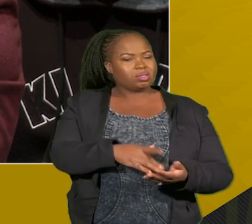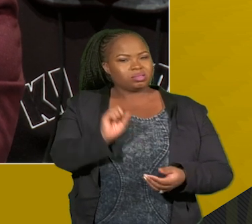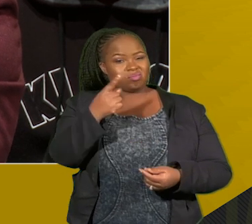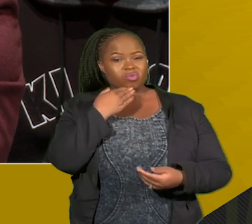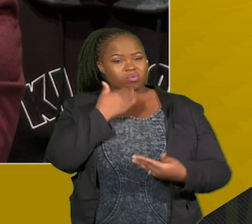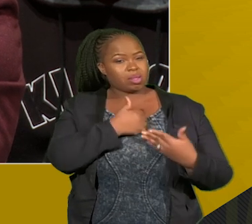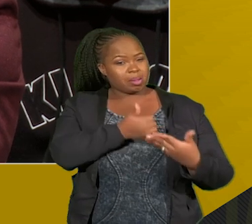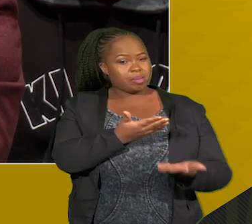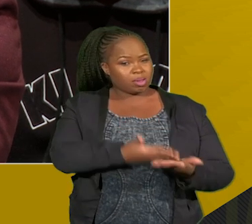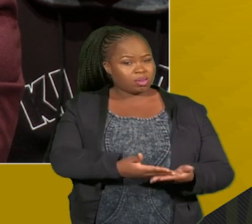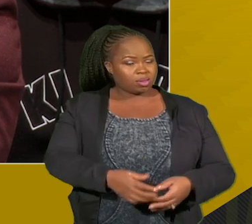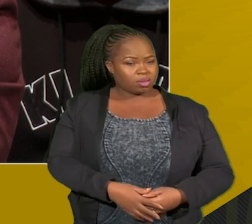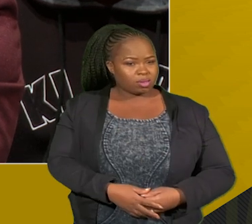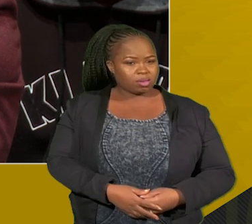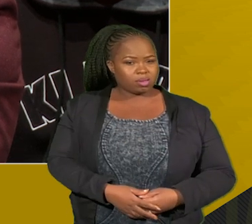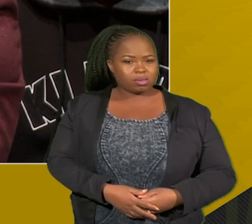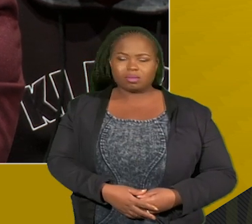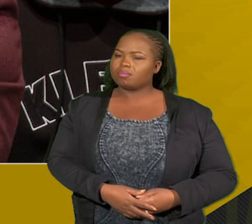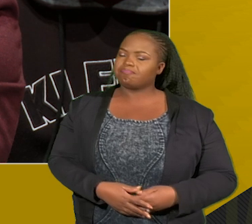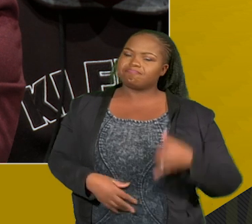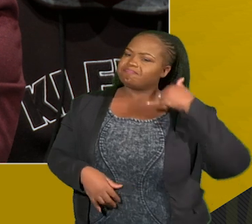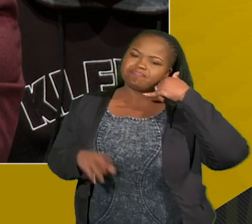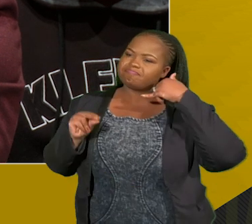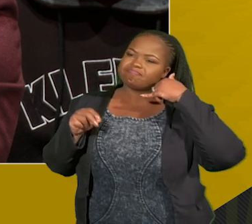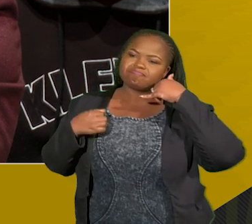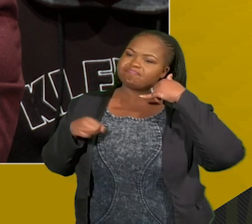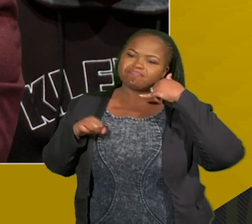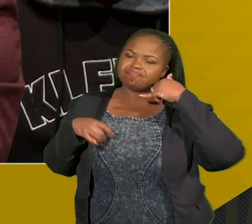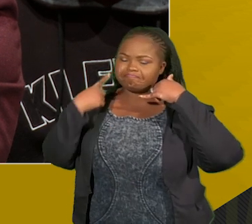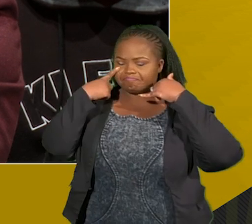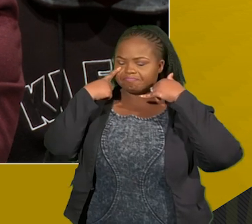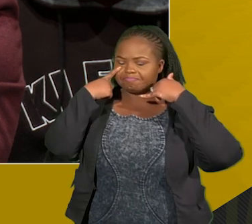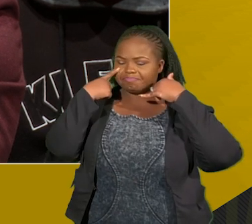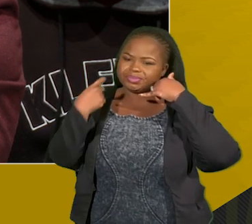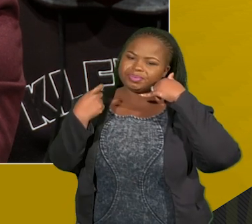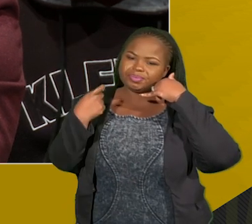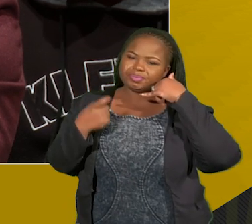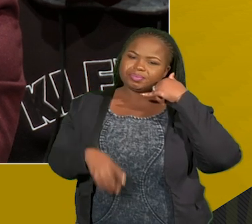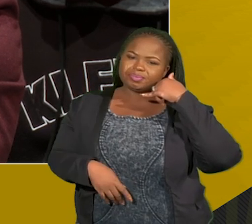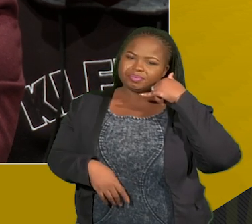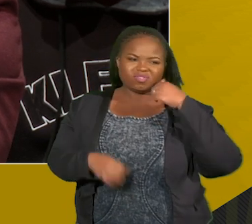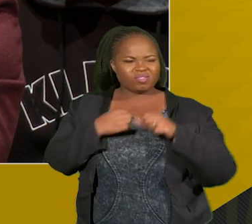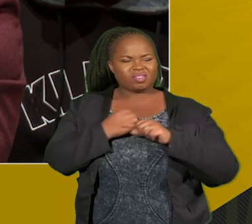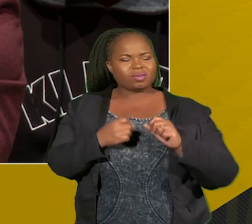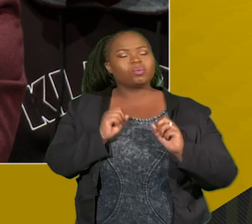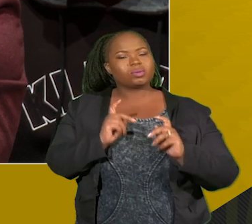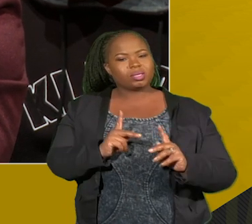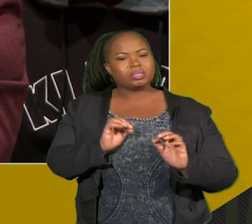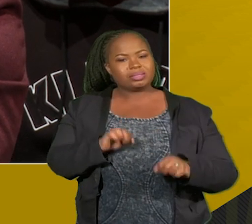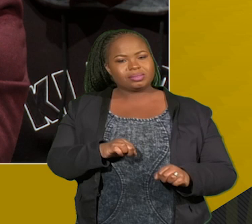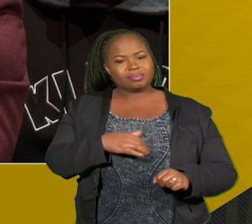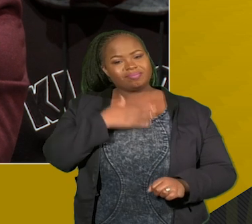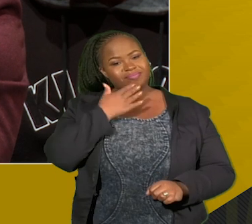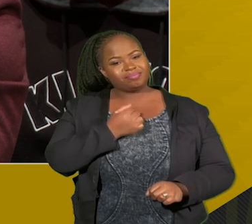ongakusiza? awukaziwema ngizocela ma